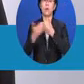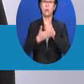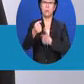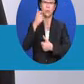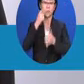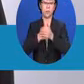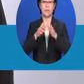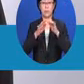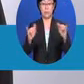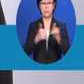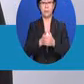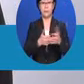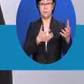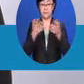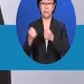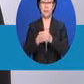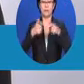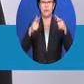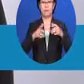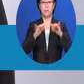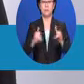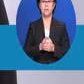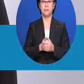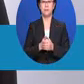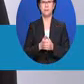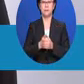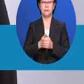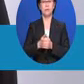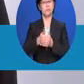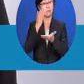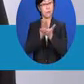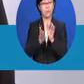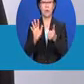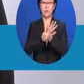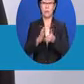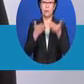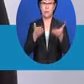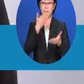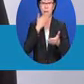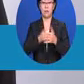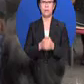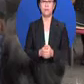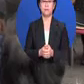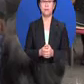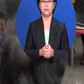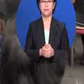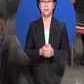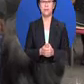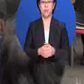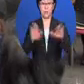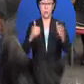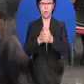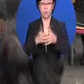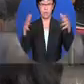사학지대에서 굉장히 고통을 받고 있는 많은 지역 주민들에게 다양한 복지 서비스를 펼칠 수 있을 것으로 기대를 하고 있습니다.